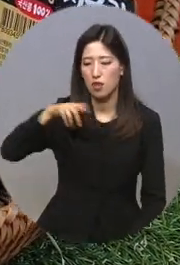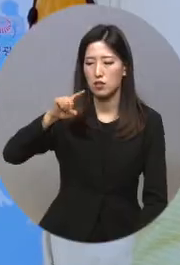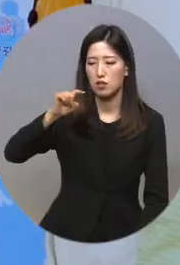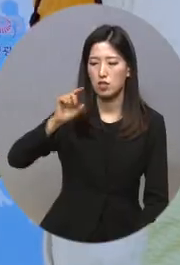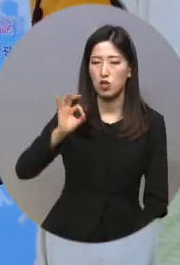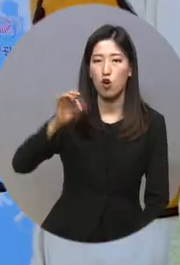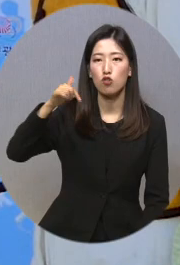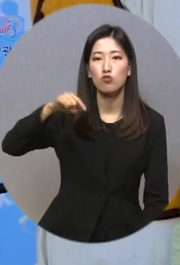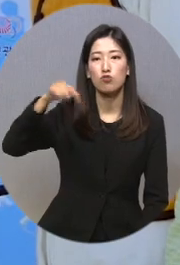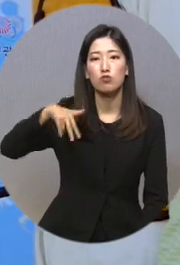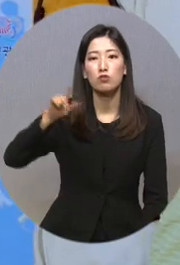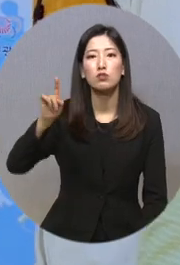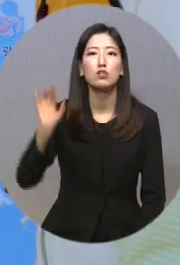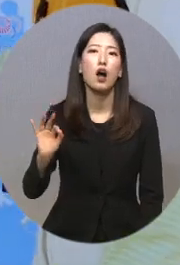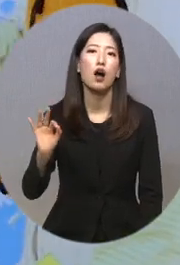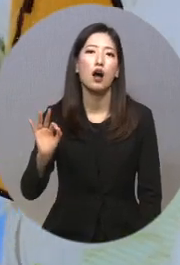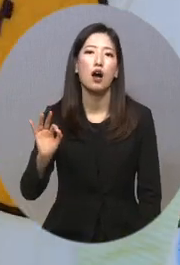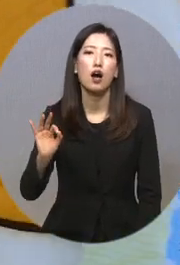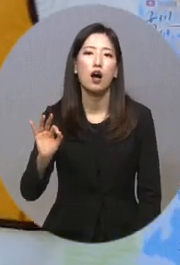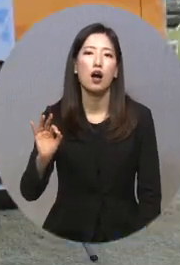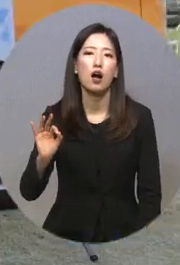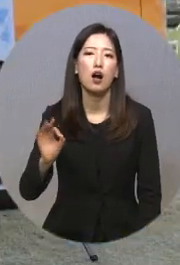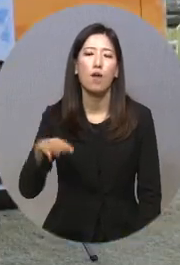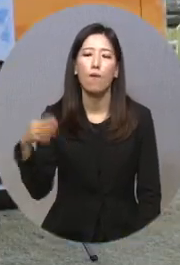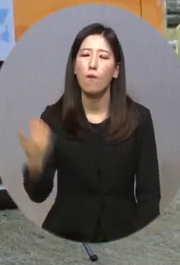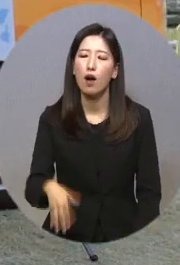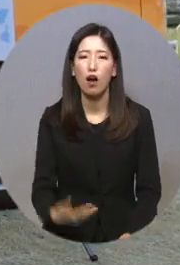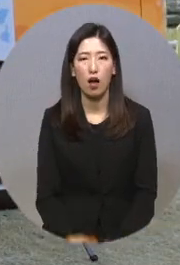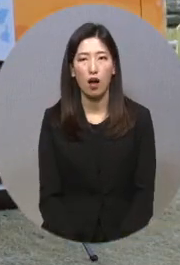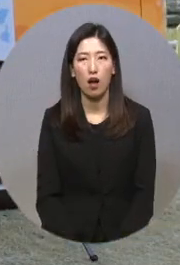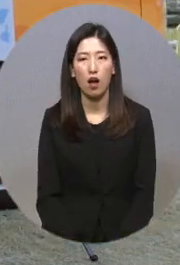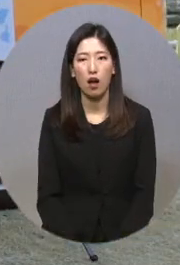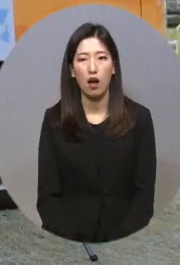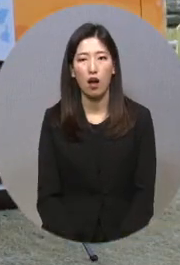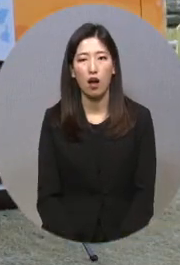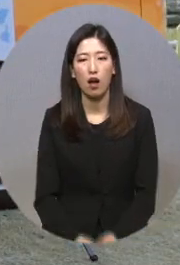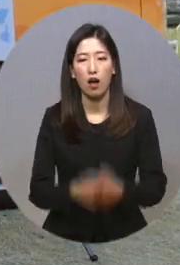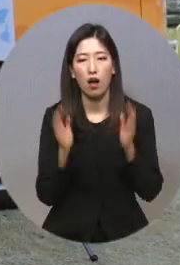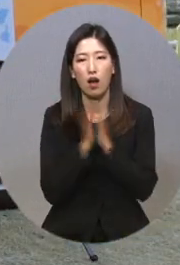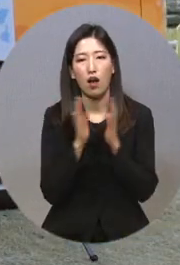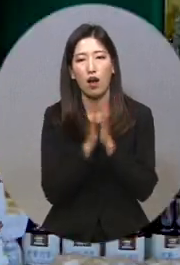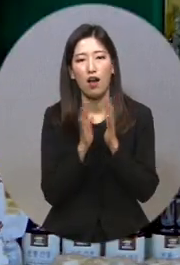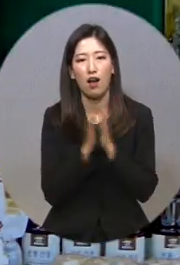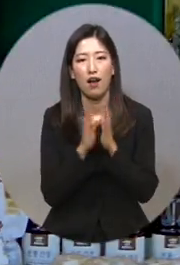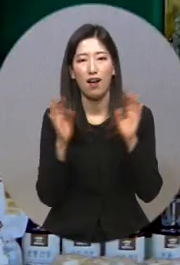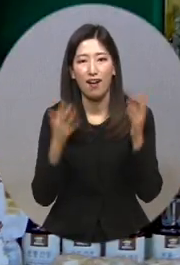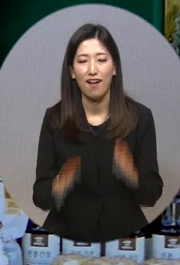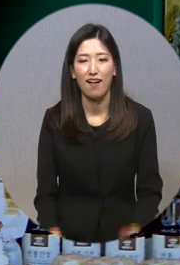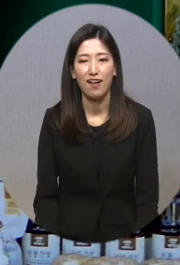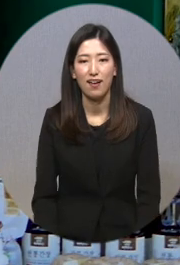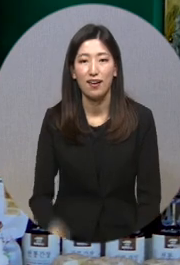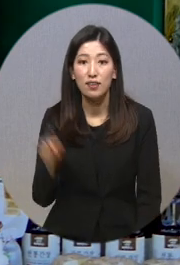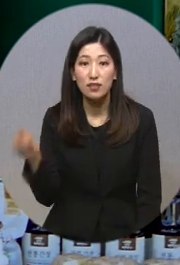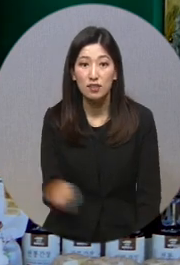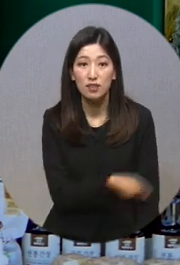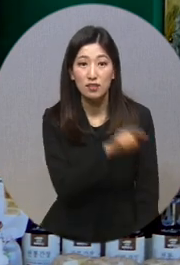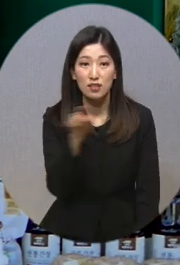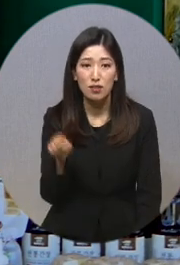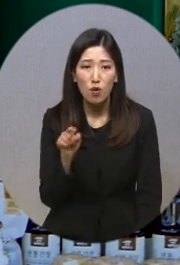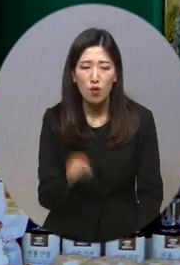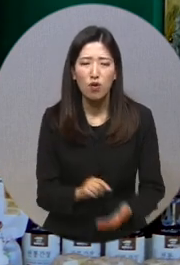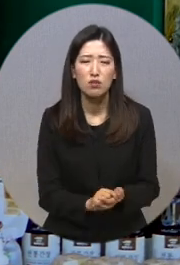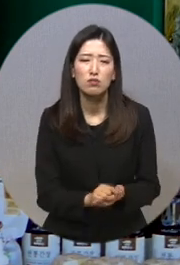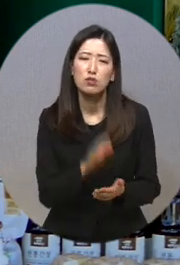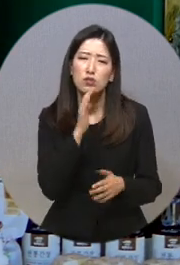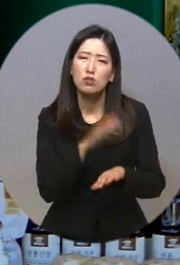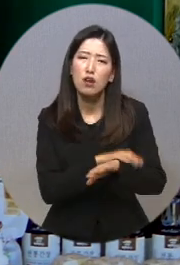고추장 간장 청국장 저희 준비되어 있습니다. 정말 푸짐합니다. 알겠습니다. 자 그러면 과연 이분이 얼마나 정성과